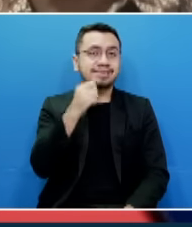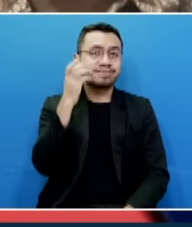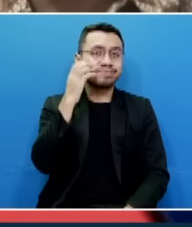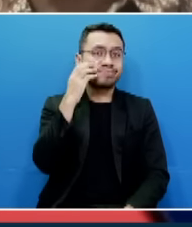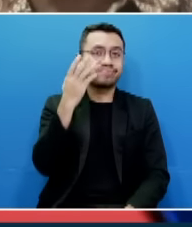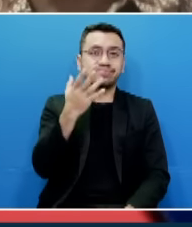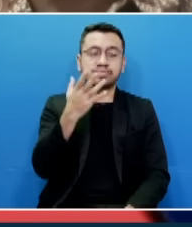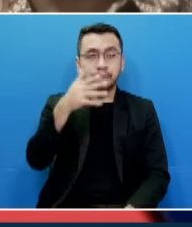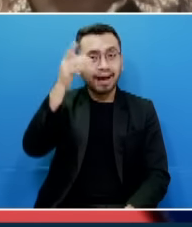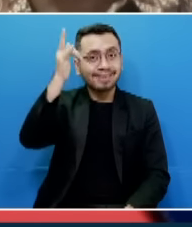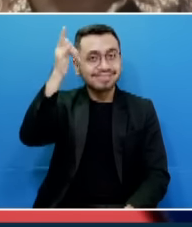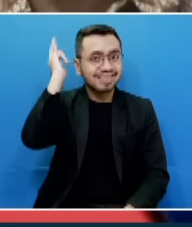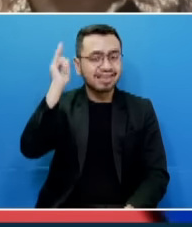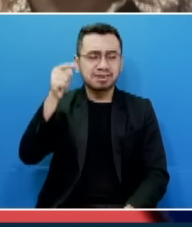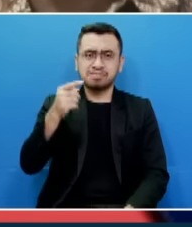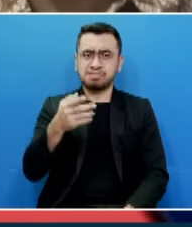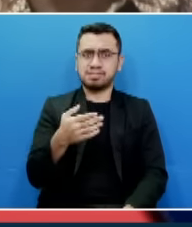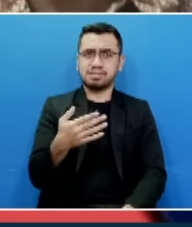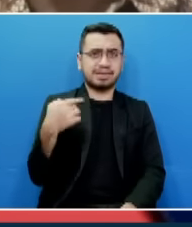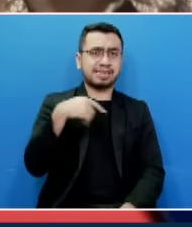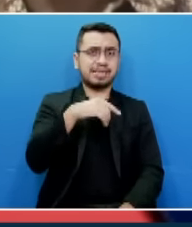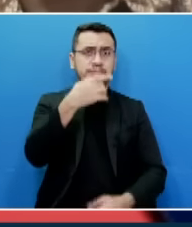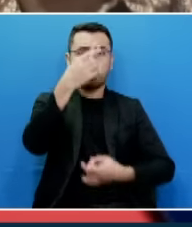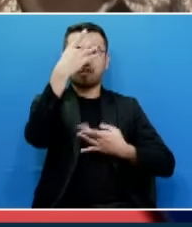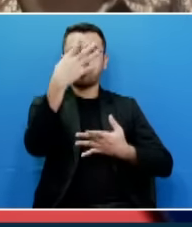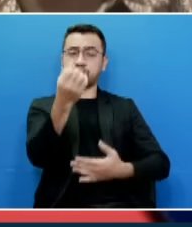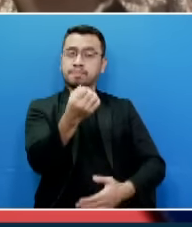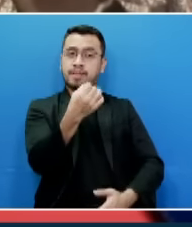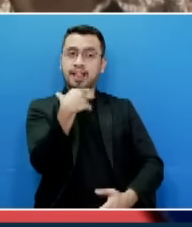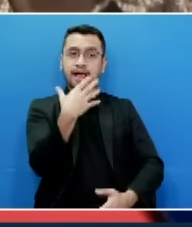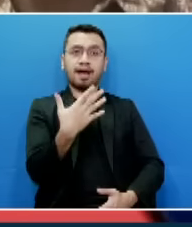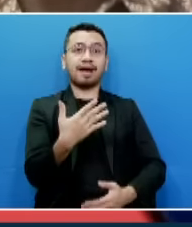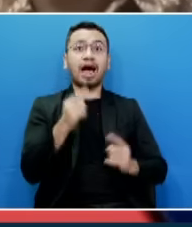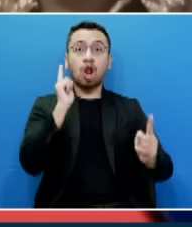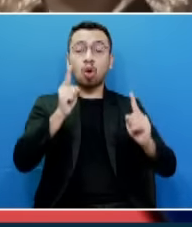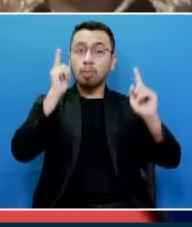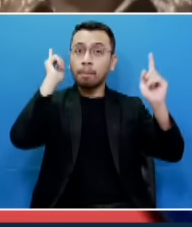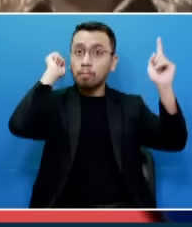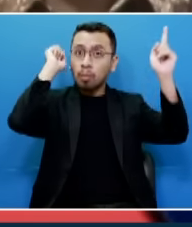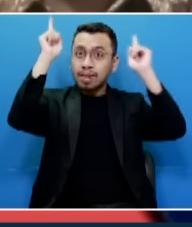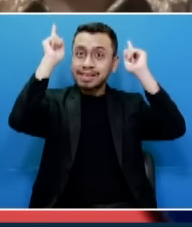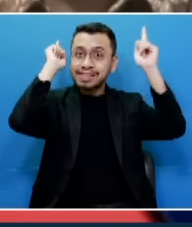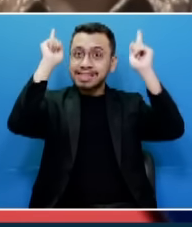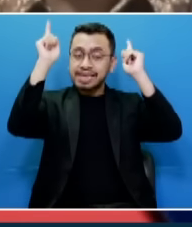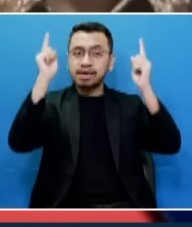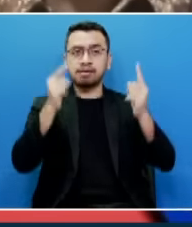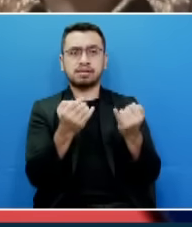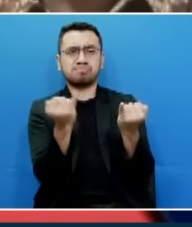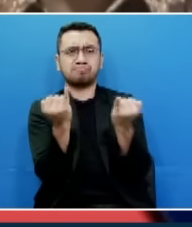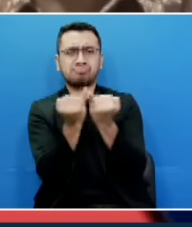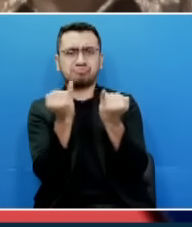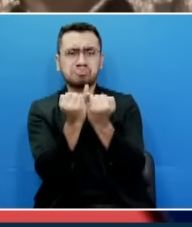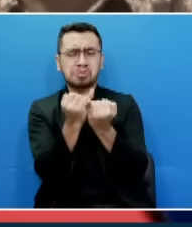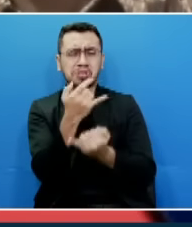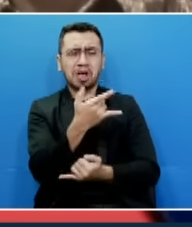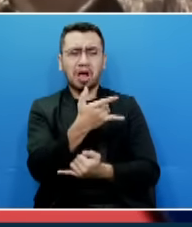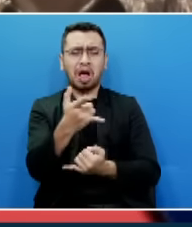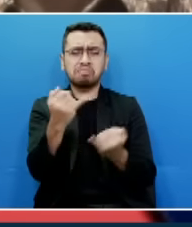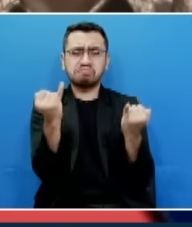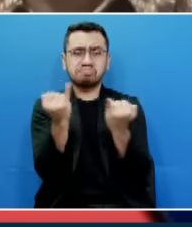e tidak ada kawan dan juga lawan abadi di ee dunia politik kemudian ber itu tuh tidak cocok